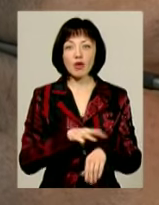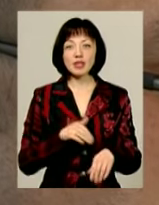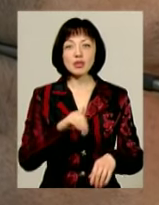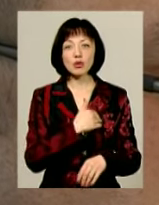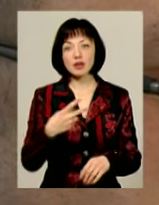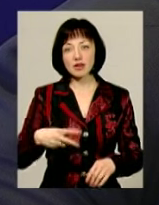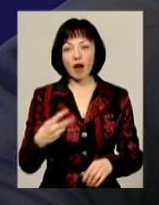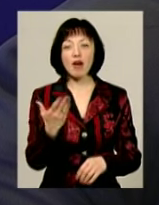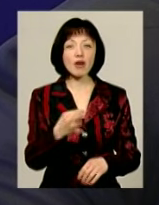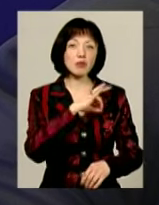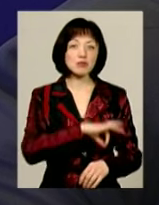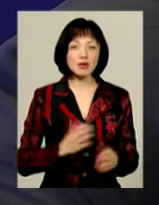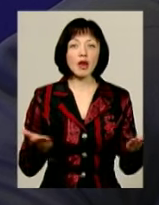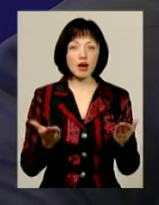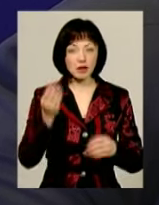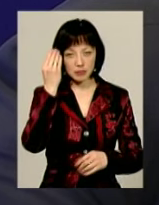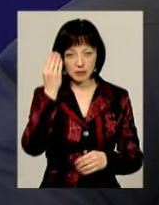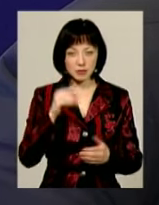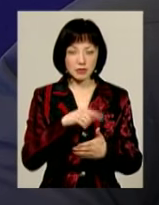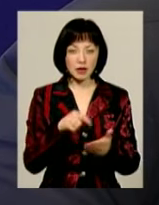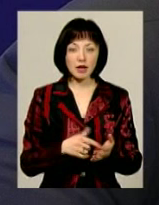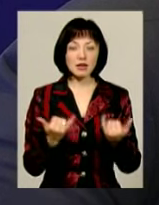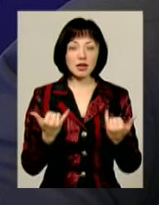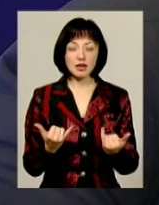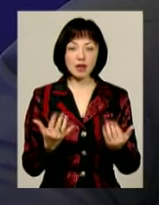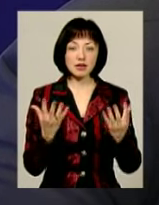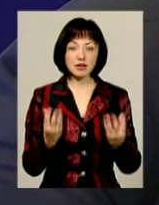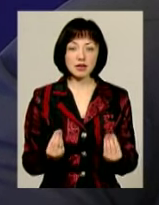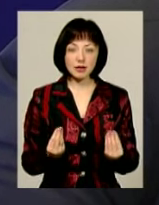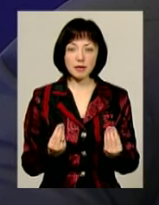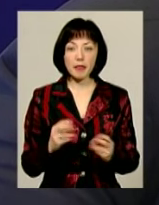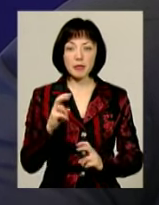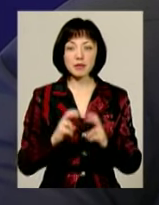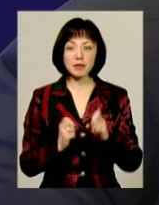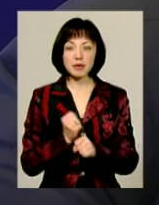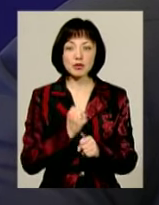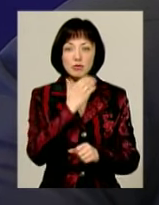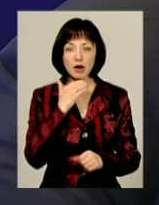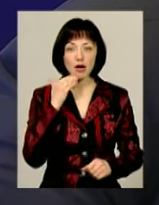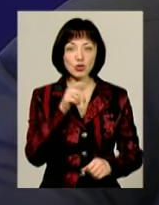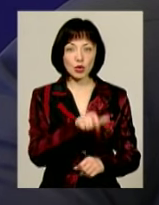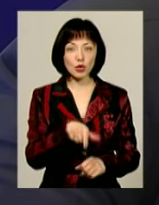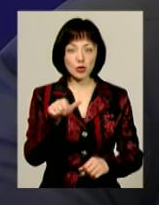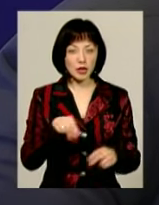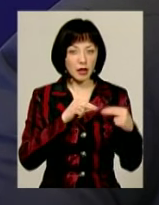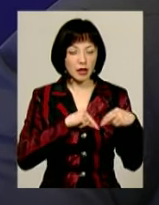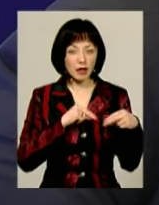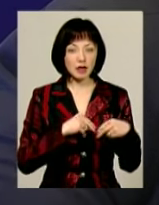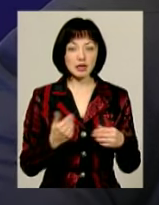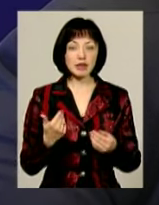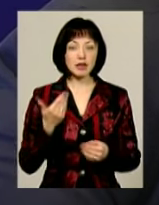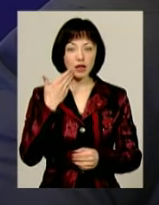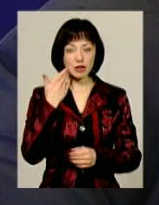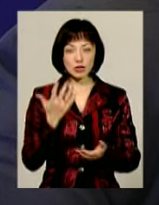які зв'язки? Ну, розумієте, на даний момент якби на підприємстві працює багато працівників, і тому якби